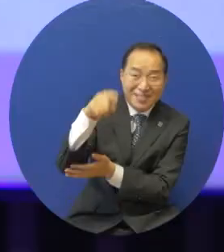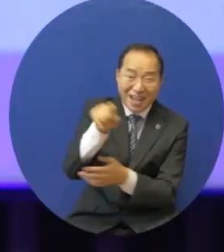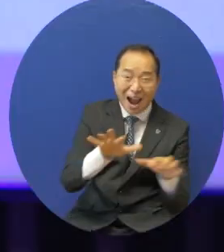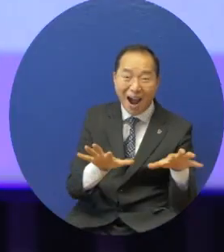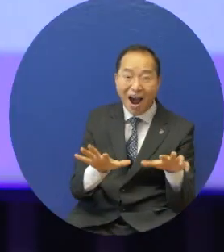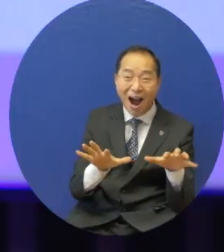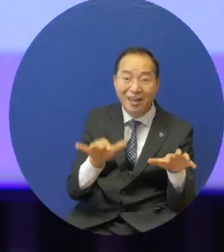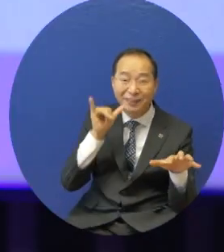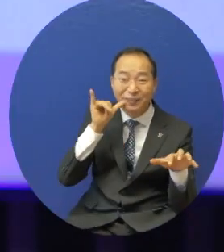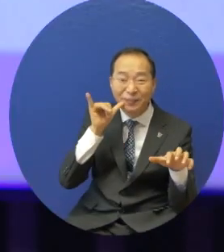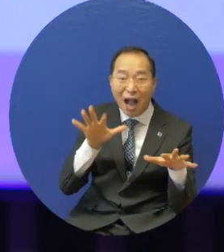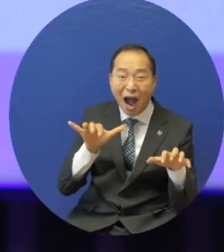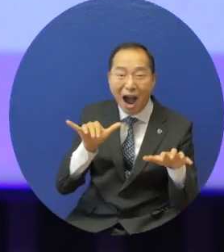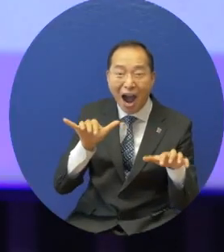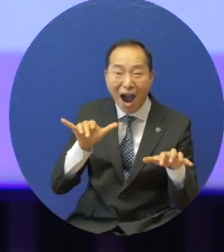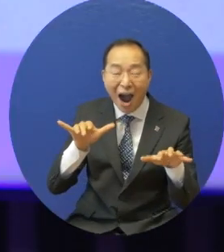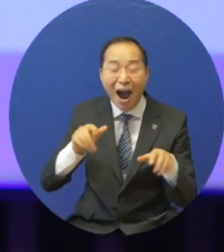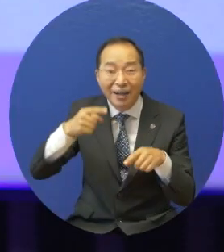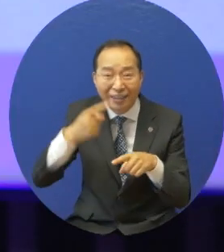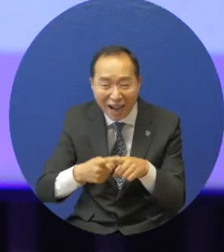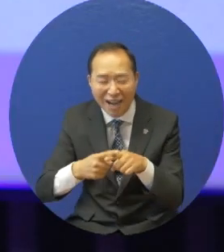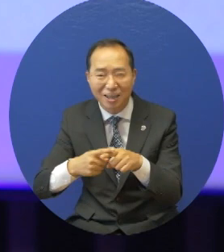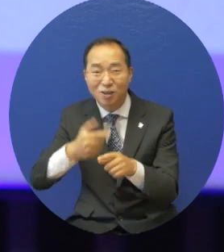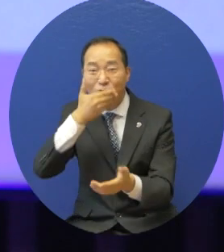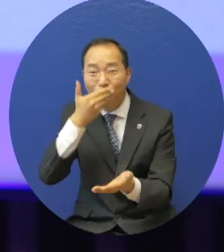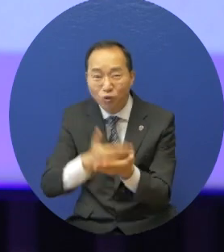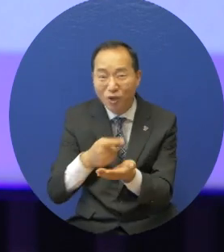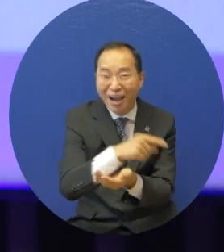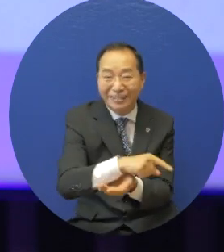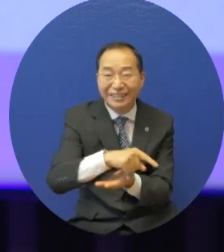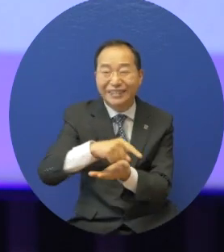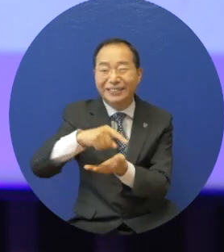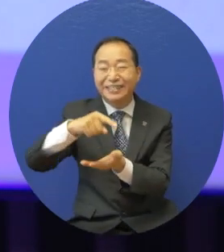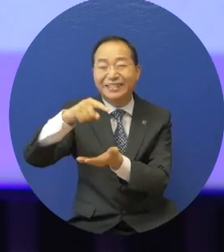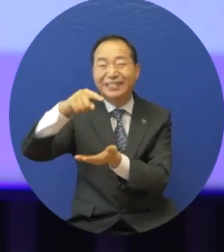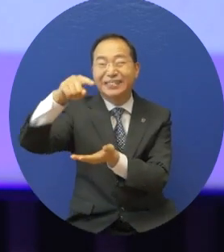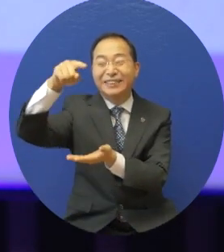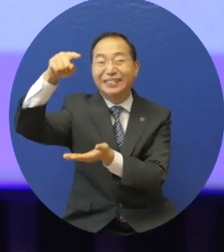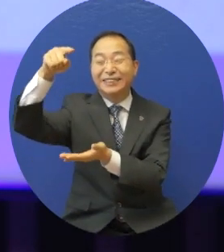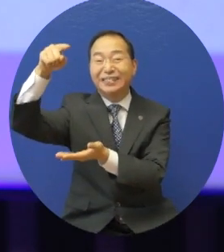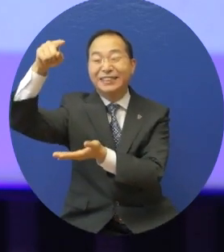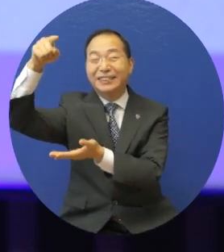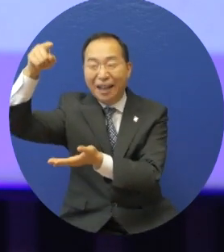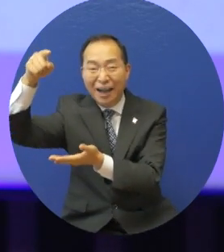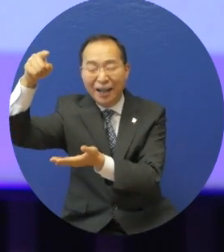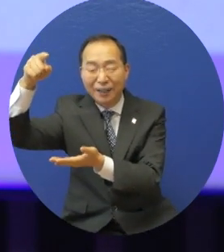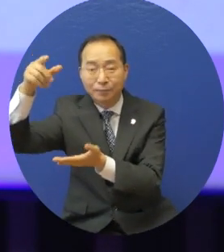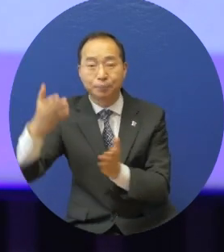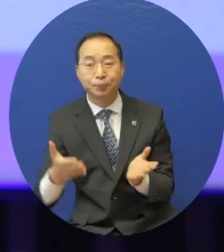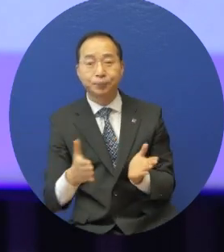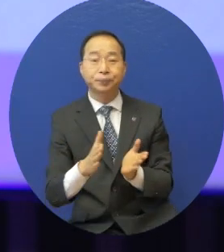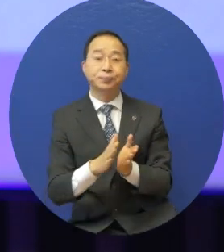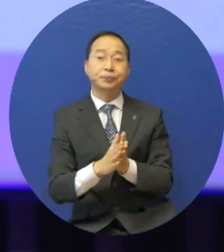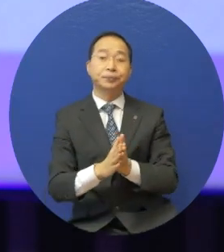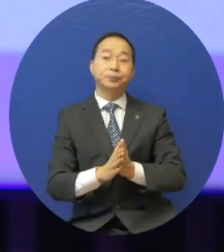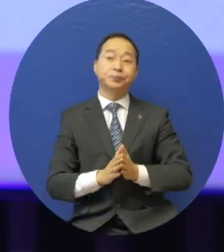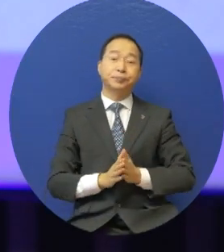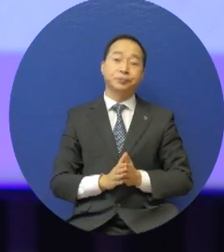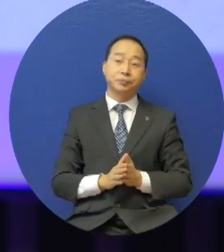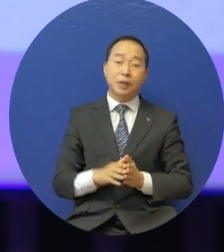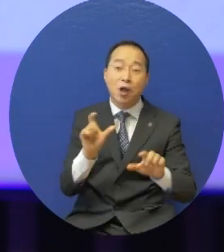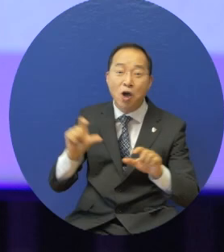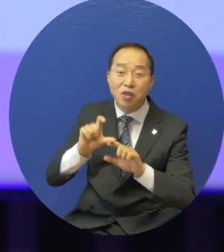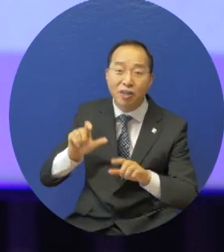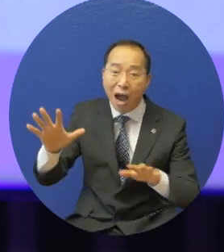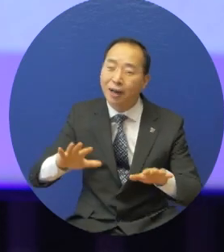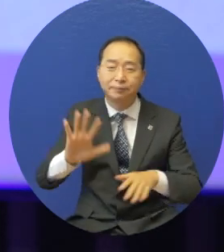읽어주다가 클라이막스가 되는 순간 딱 입을 닫아버려요. 나 더 이상 얘기 안 할래? 그러면 야, 더 얘기해줘. 안